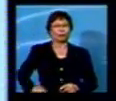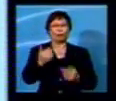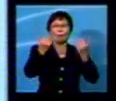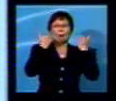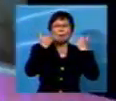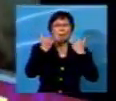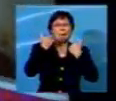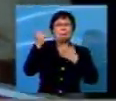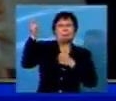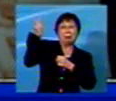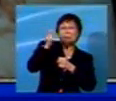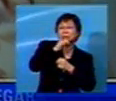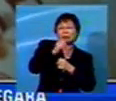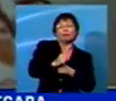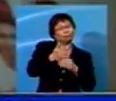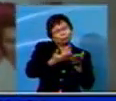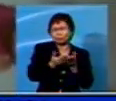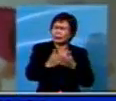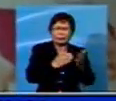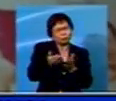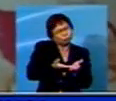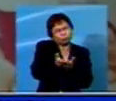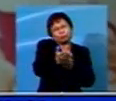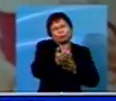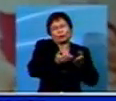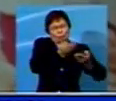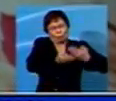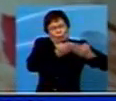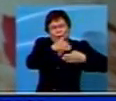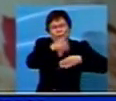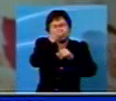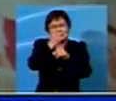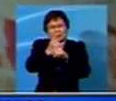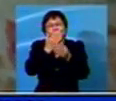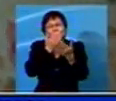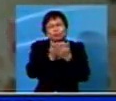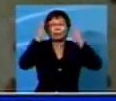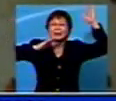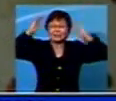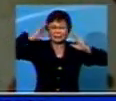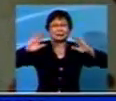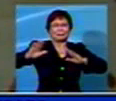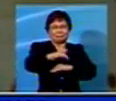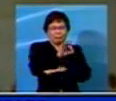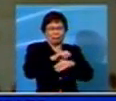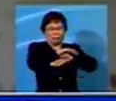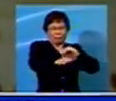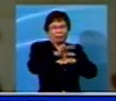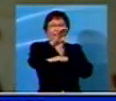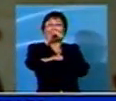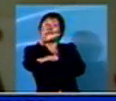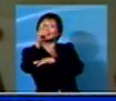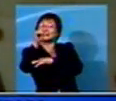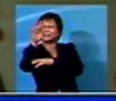2007 beliau terus menab berbakti melalui penglibatan dalam Institut integriti Malaysia beliau kini dilantik penasihat klustter